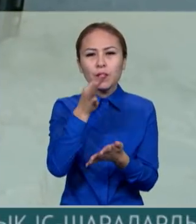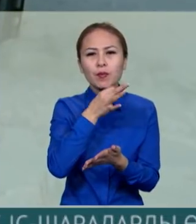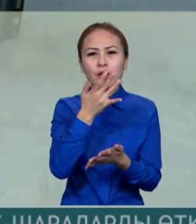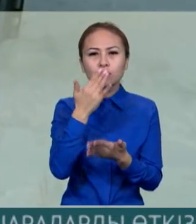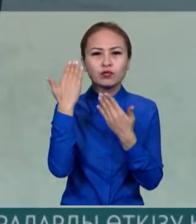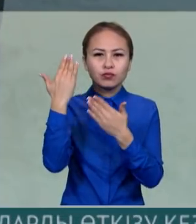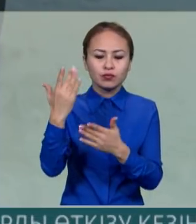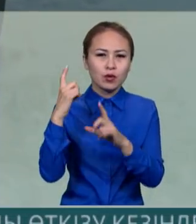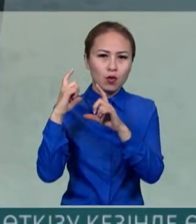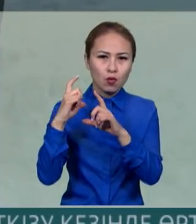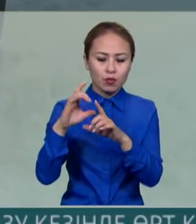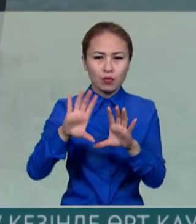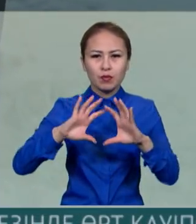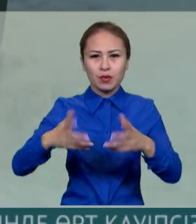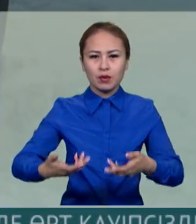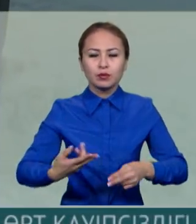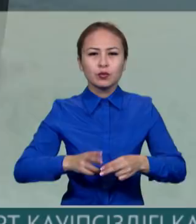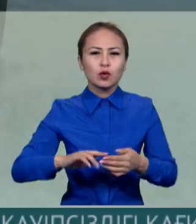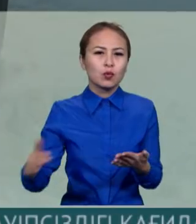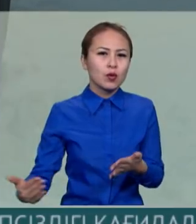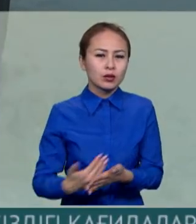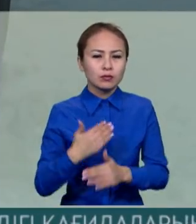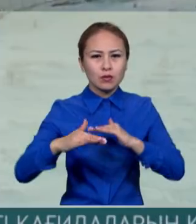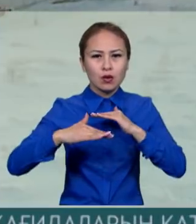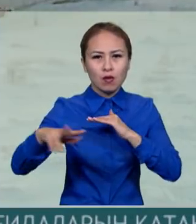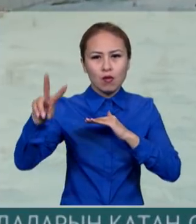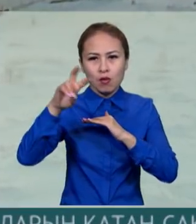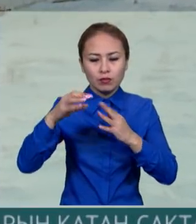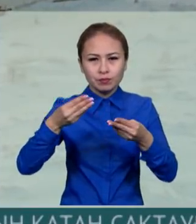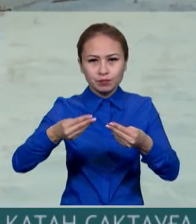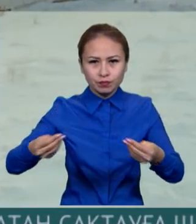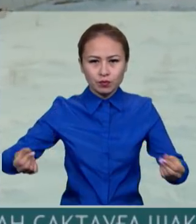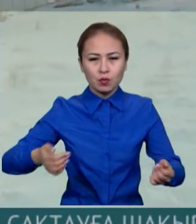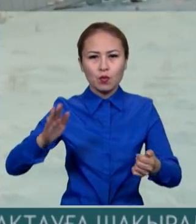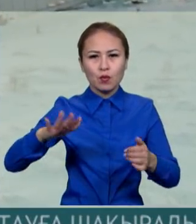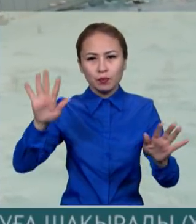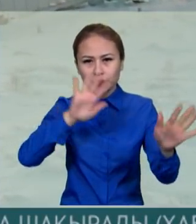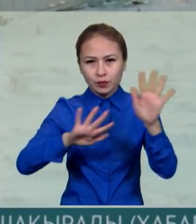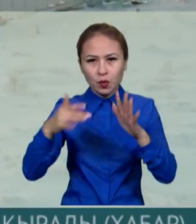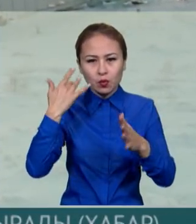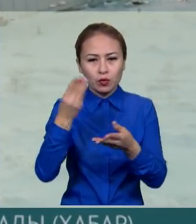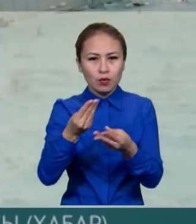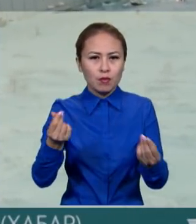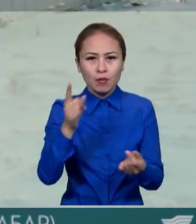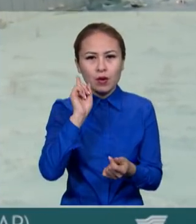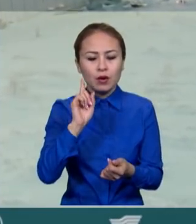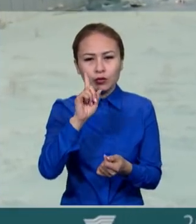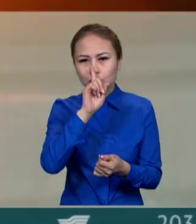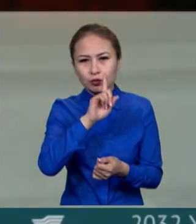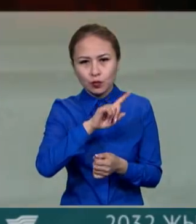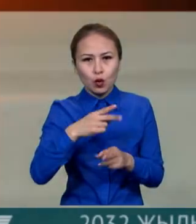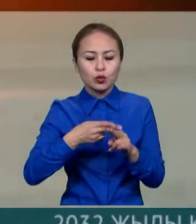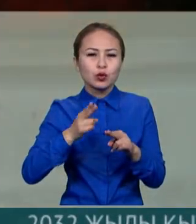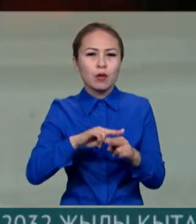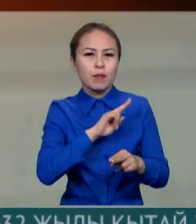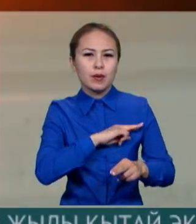жүк көлігі жолдан шығып кеткен. Жуық арада жол үстіндегі мұздың еріп, көз байлаған тұманның сейілер түрі жоқ. Сондықтан төтенше жағдай